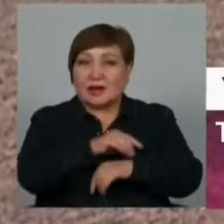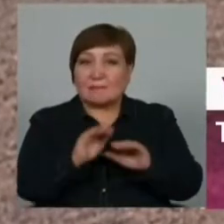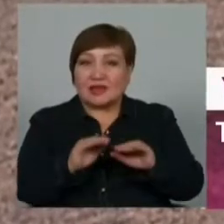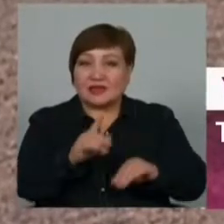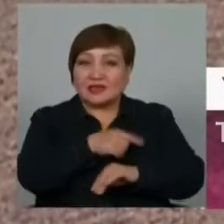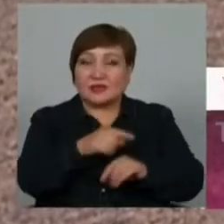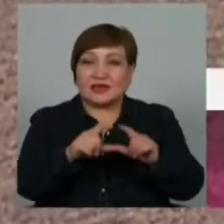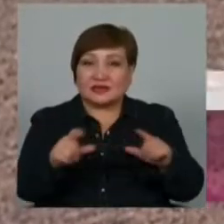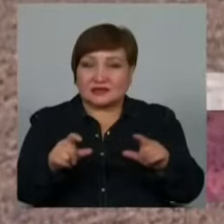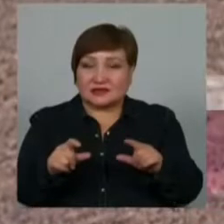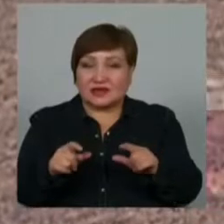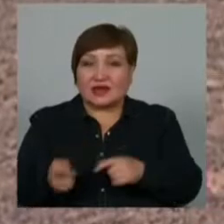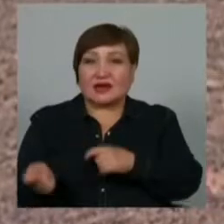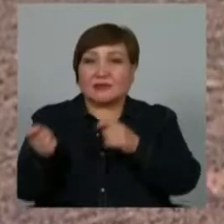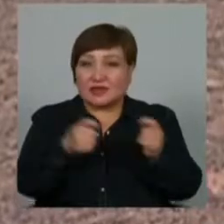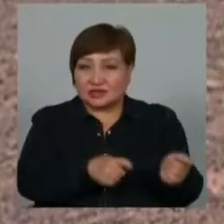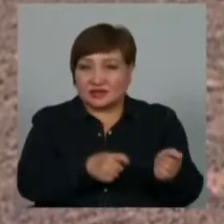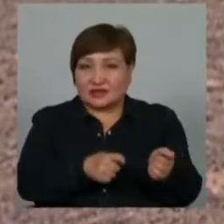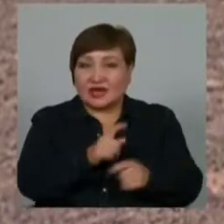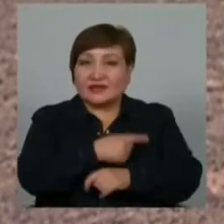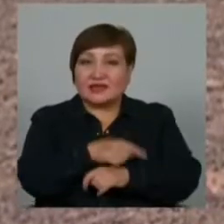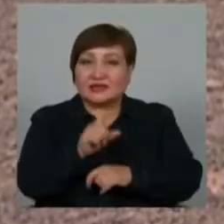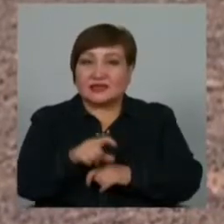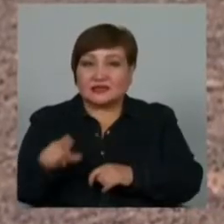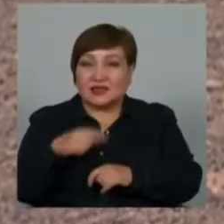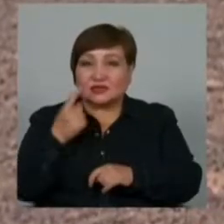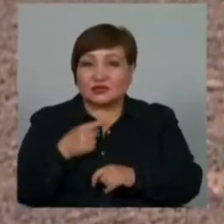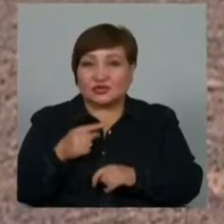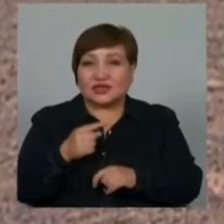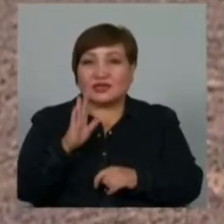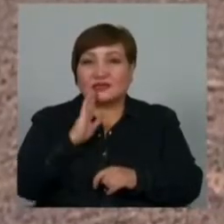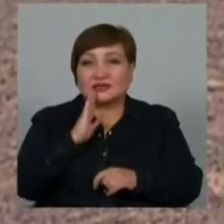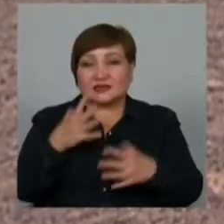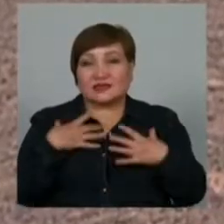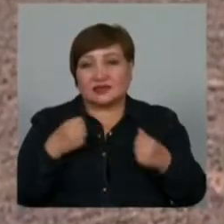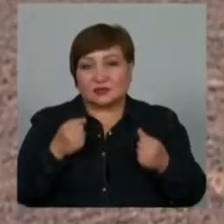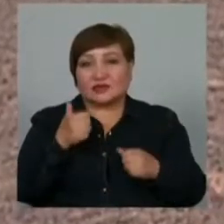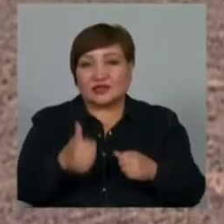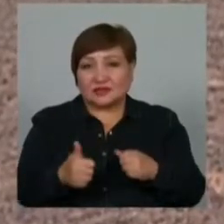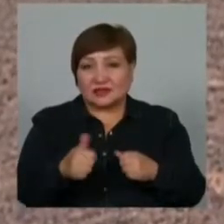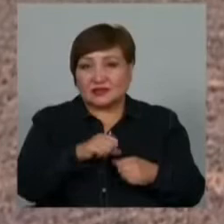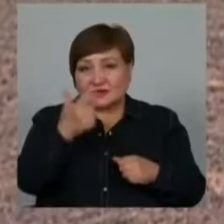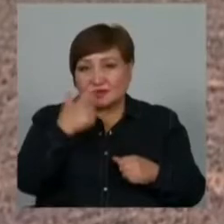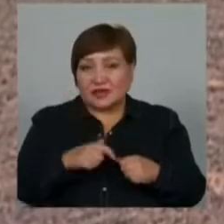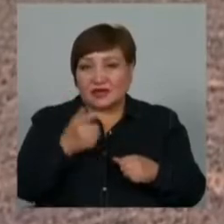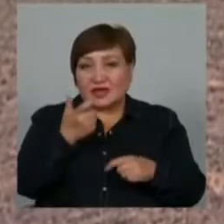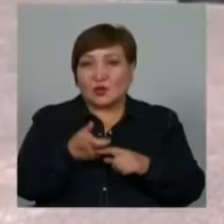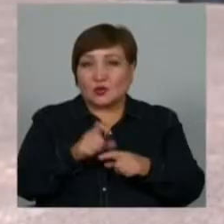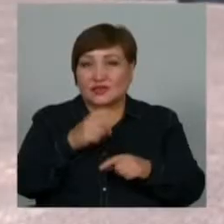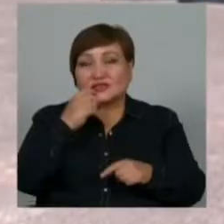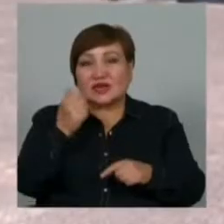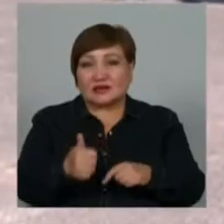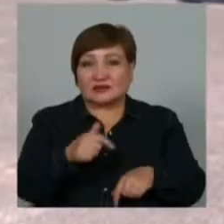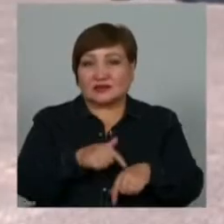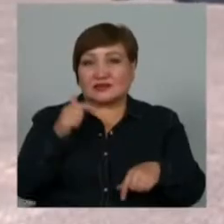ұшырып алып бара жатыр. Дәрігерлердің айтуынша, баланың денсаулығы жақсы, өзін өзі өте жақсы сезінеді.